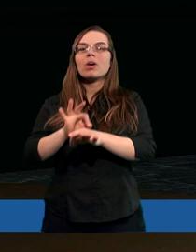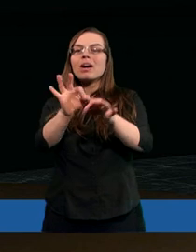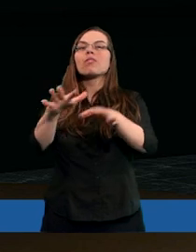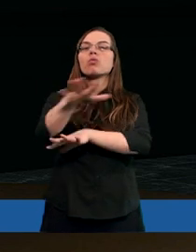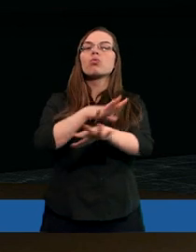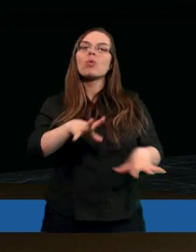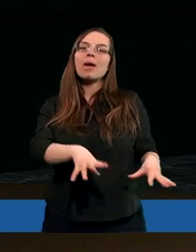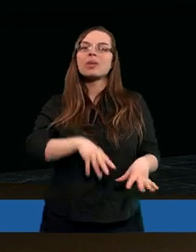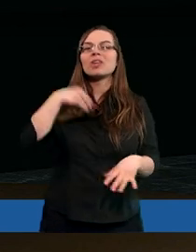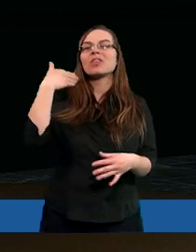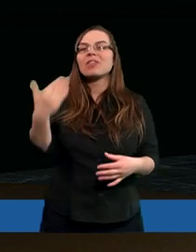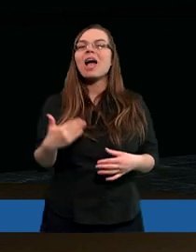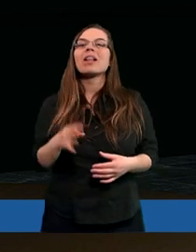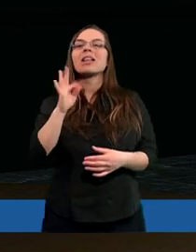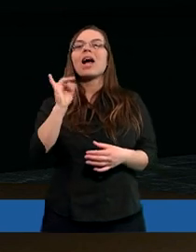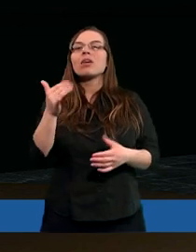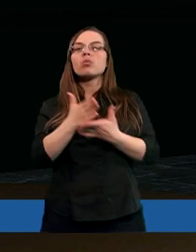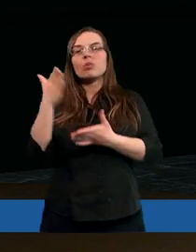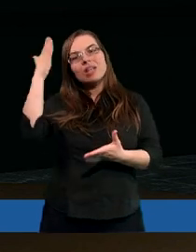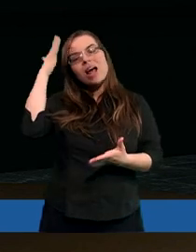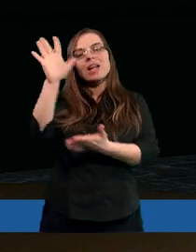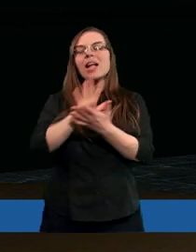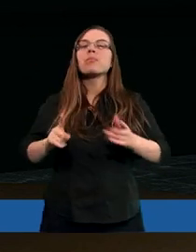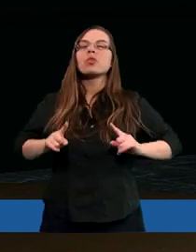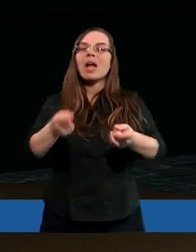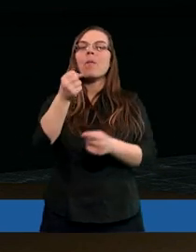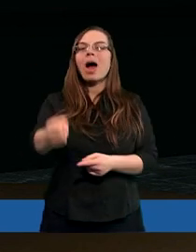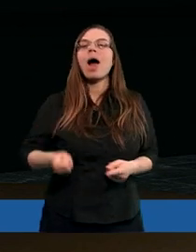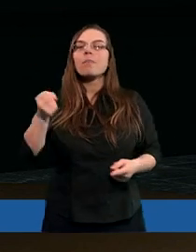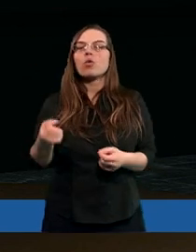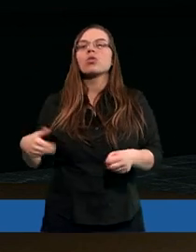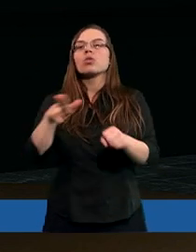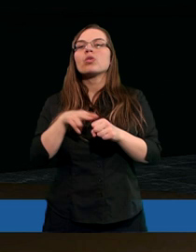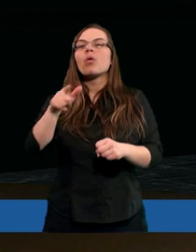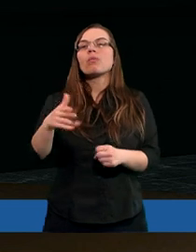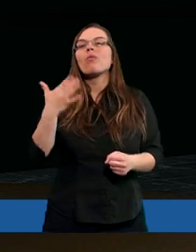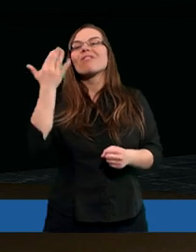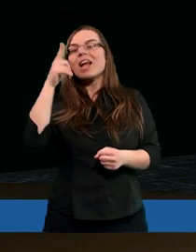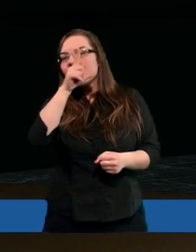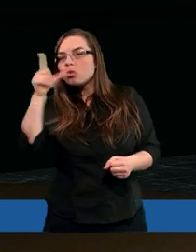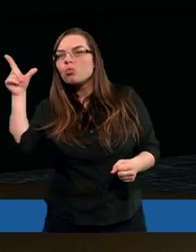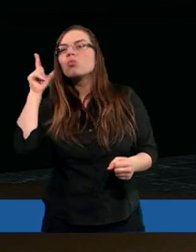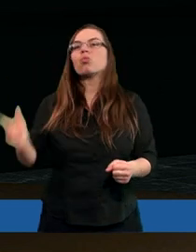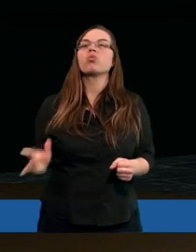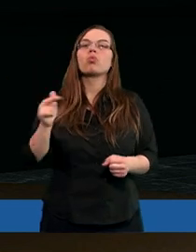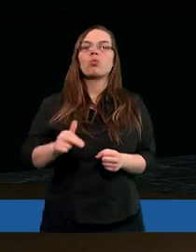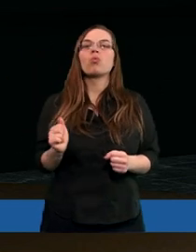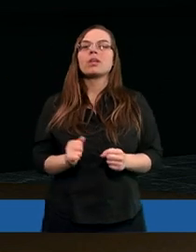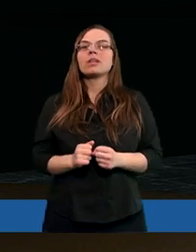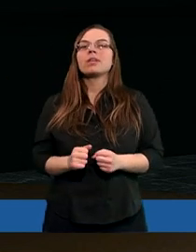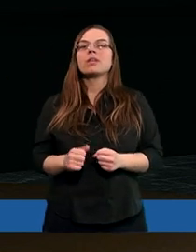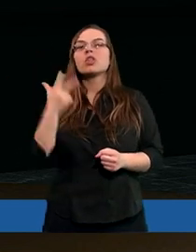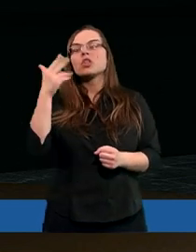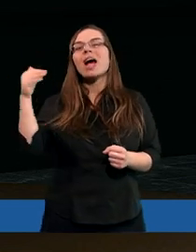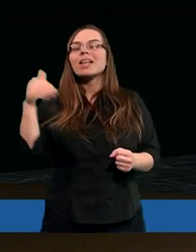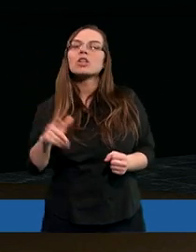Duchem Świętym. Jak już znamy tekst z dziejów apostolskich, kiedy nawróciło się wiele ludu, około trzech